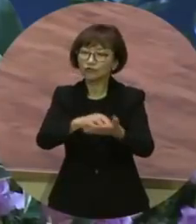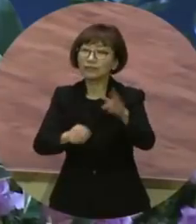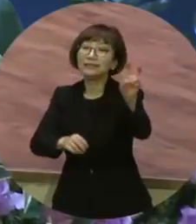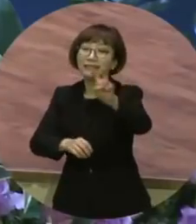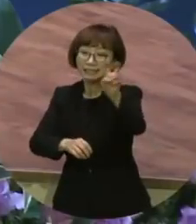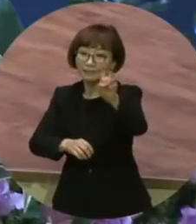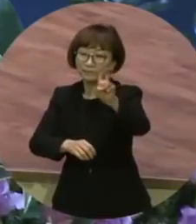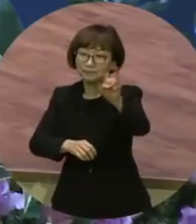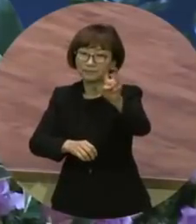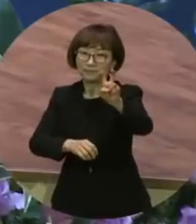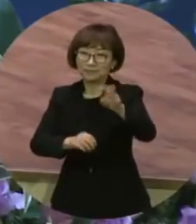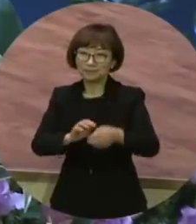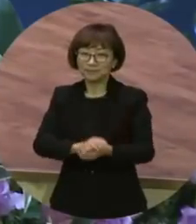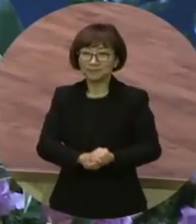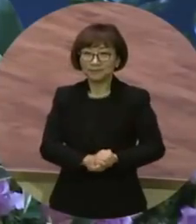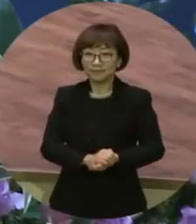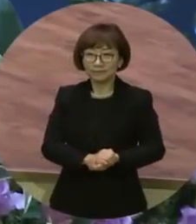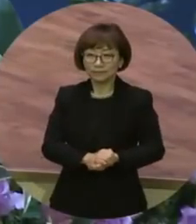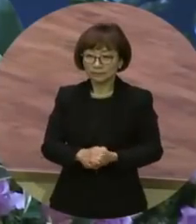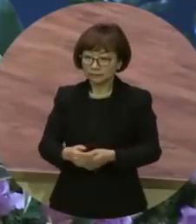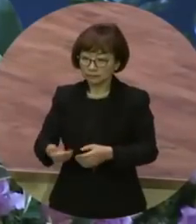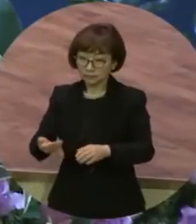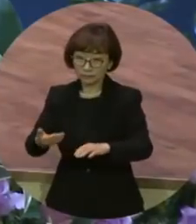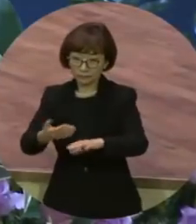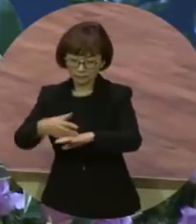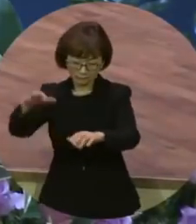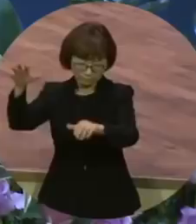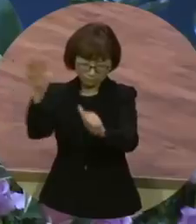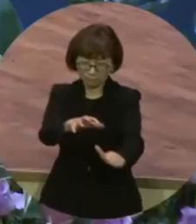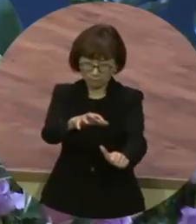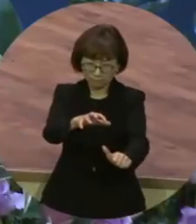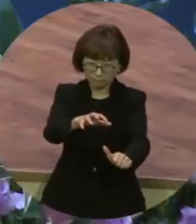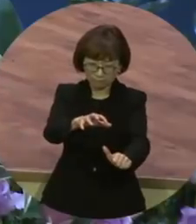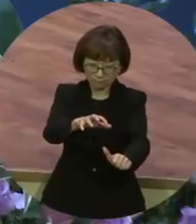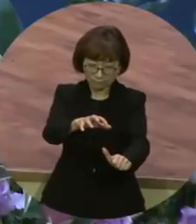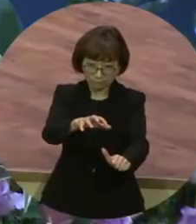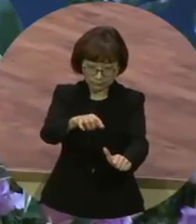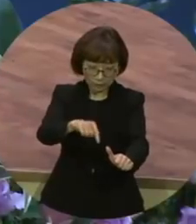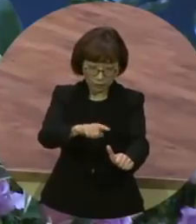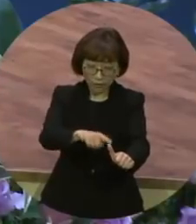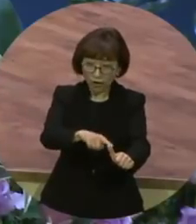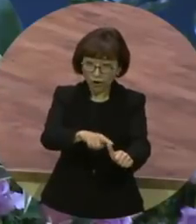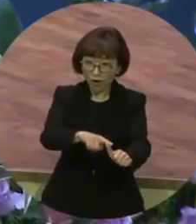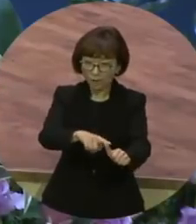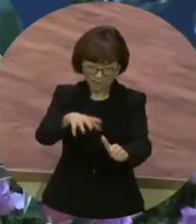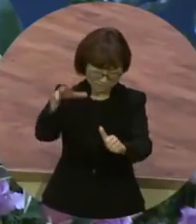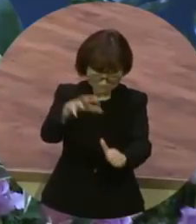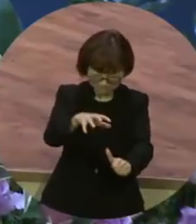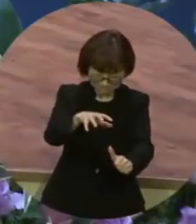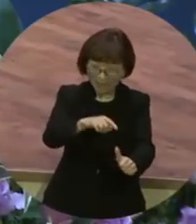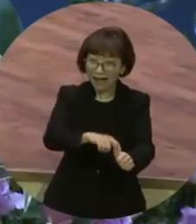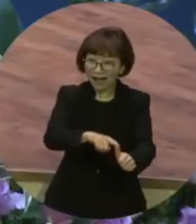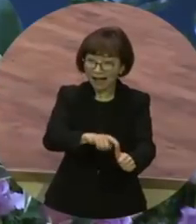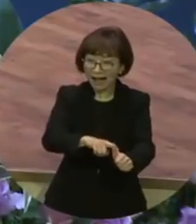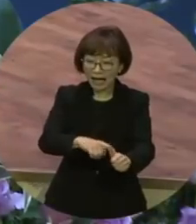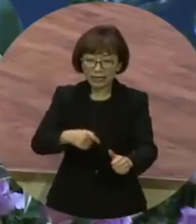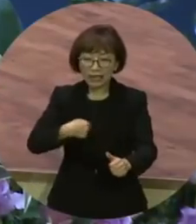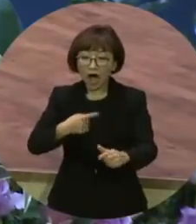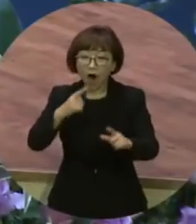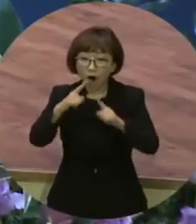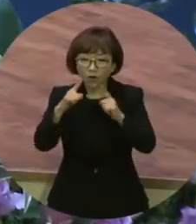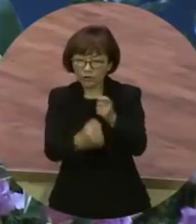중에 자국의 언어를 완전히 회복한 나라가 우리나라밖에 없대요. 아멘 할 내용은 아니에요. 좋은